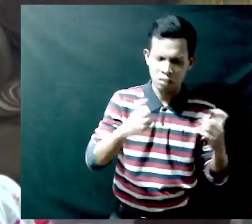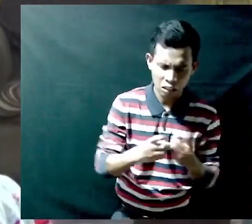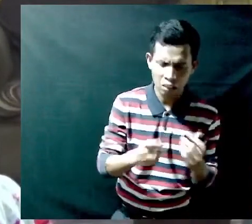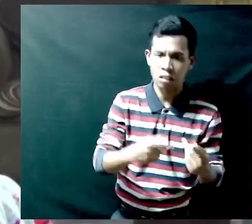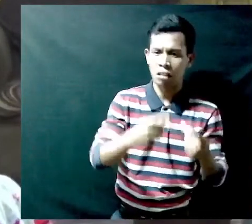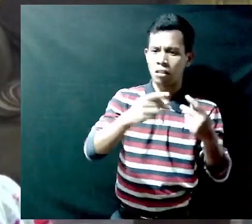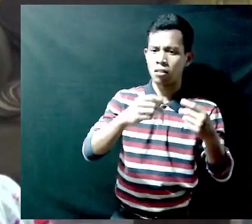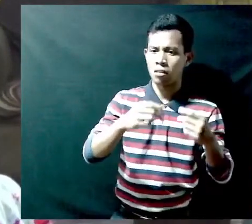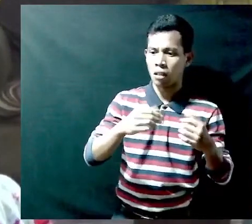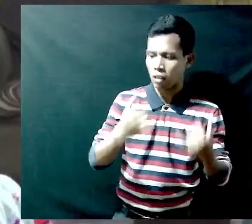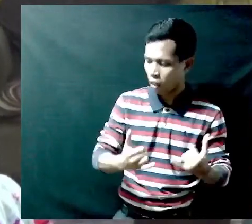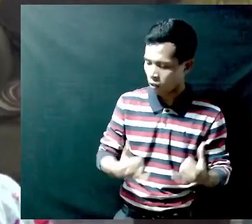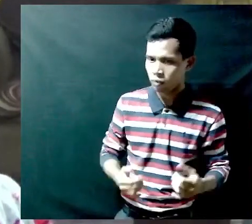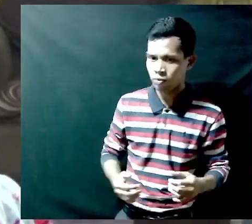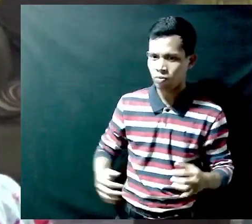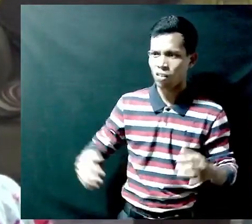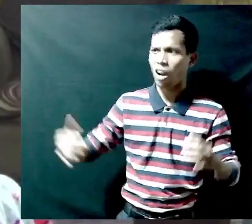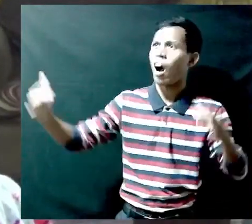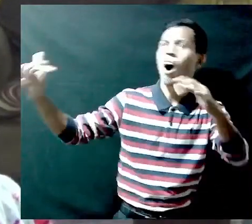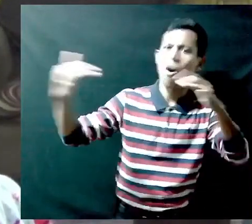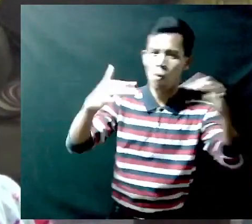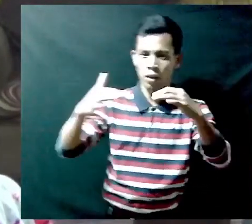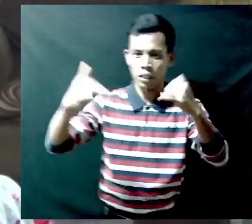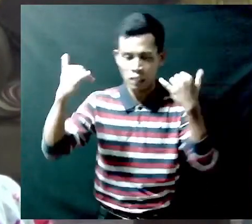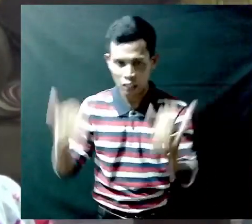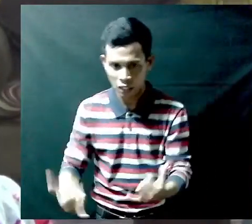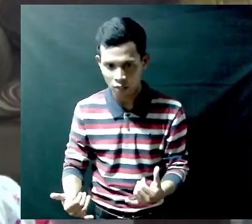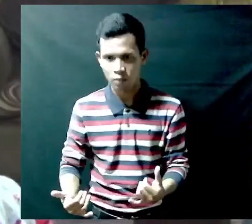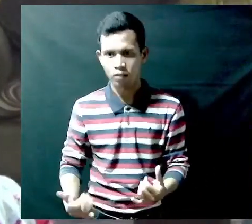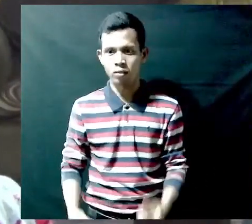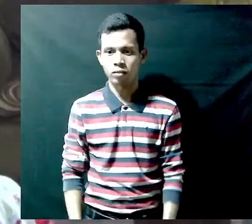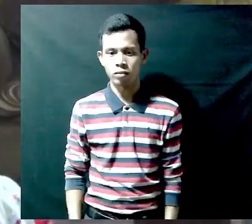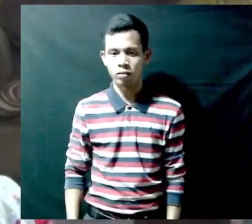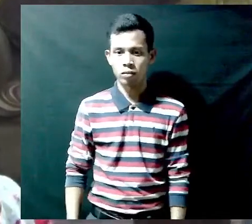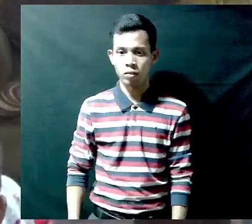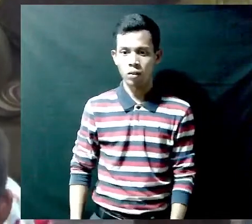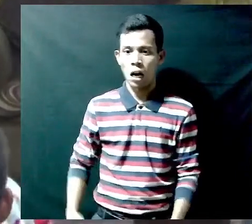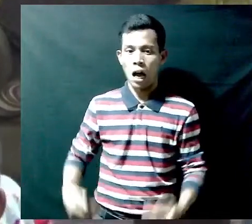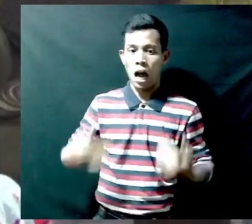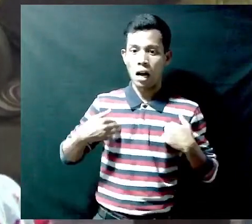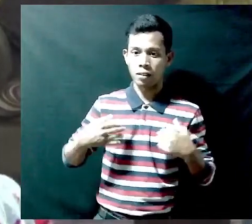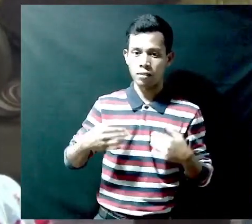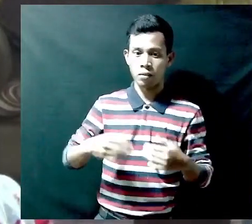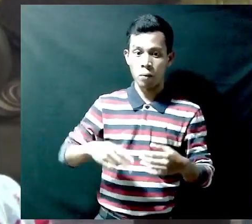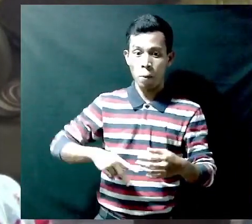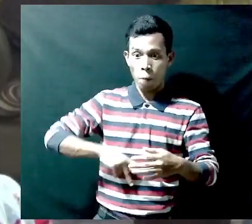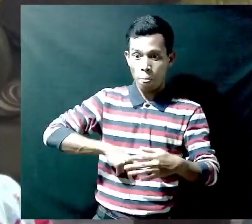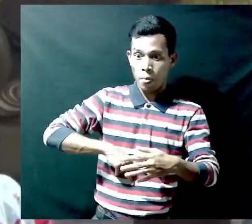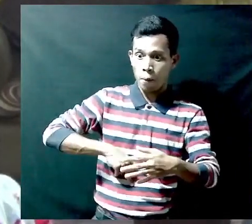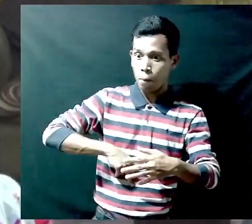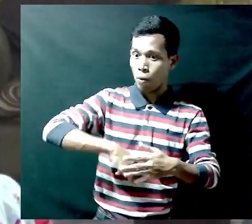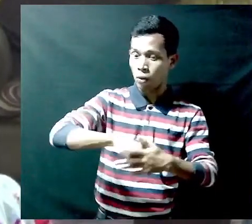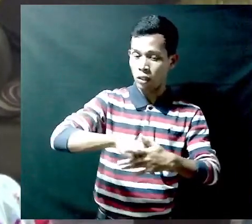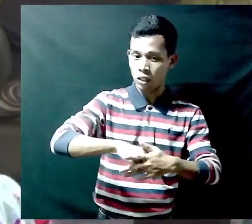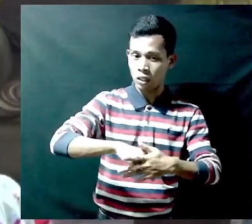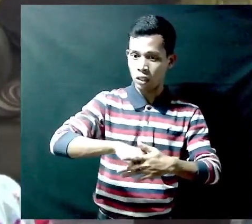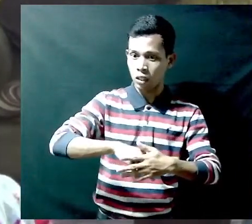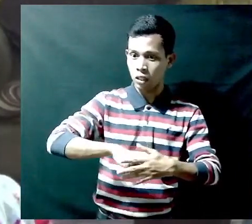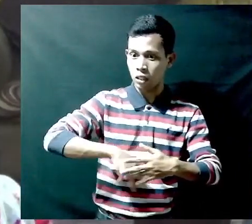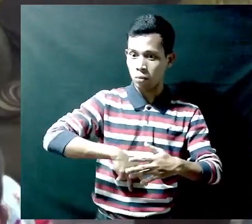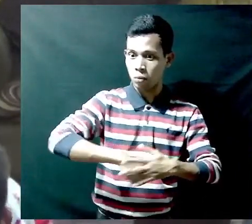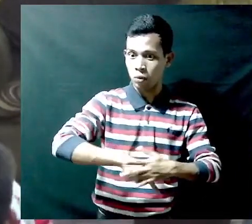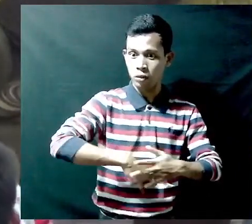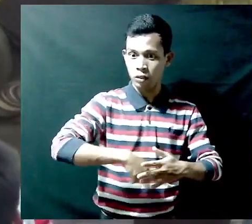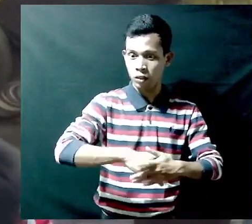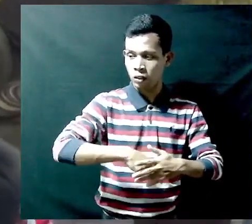Eh, nung habang binabalita yon, may babaeng buntis na manganganak. Narinig yon. Kaya nung pinanganak